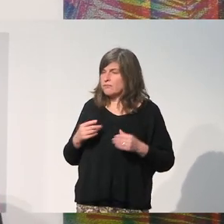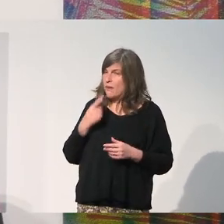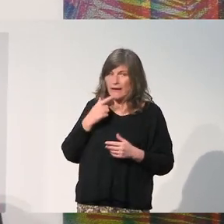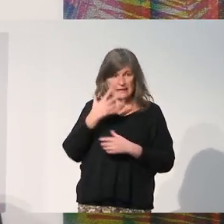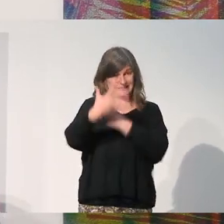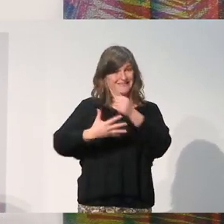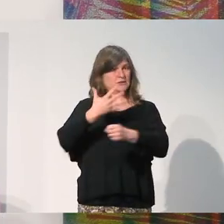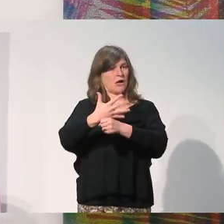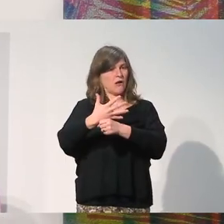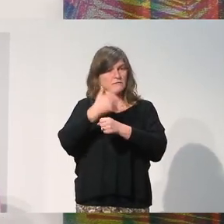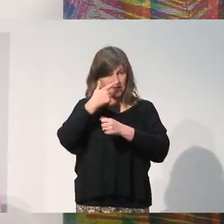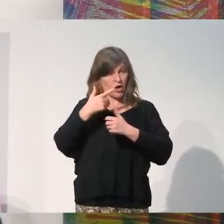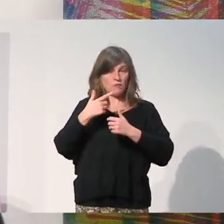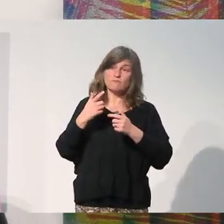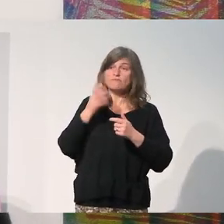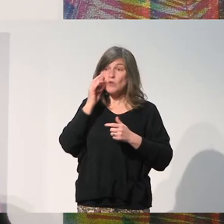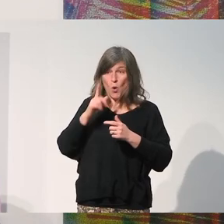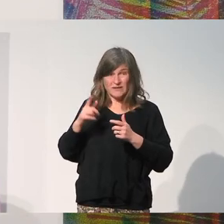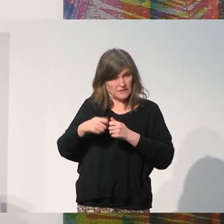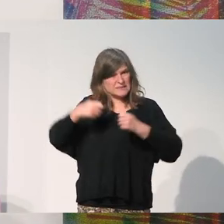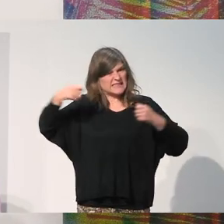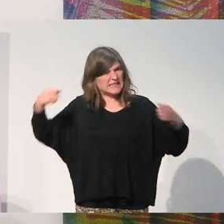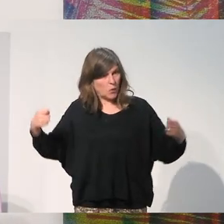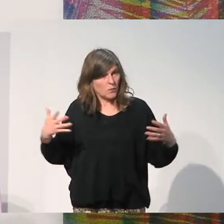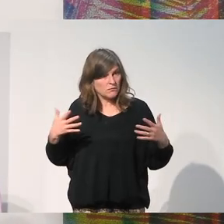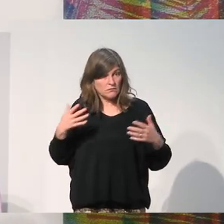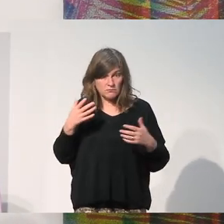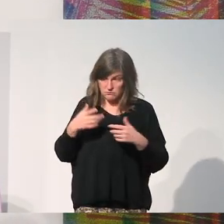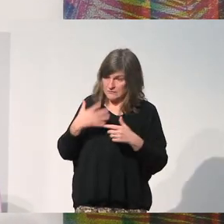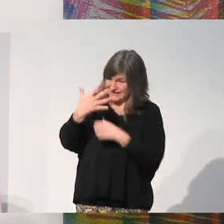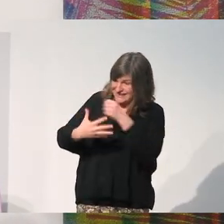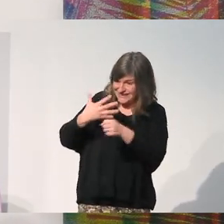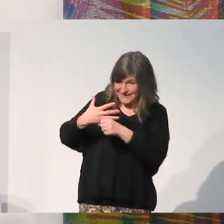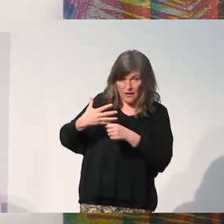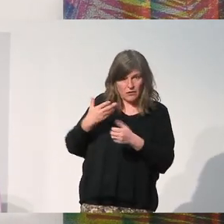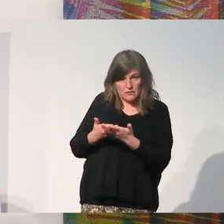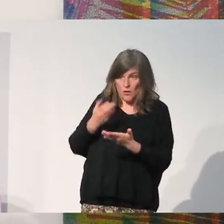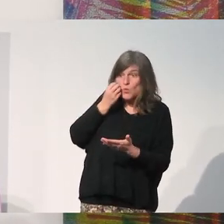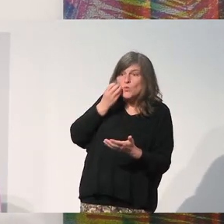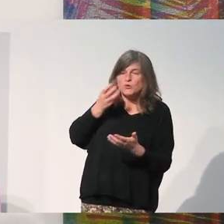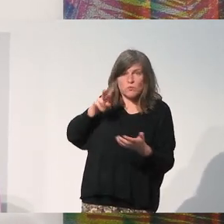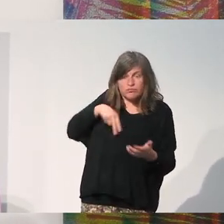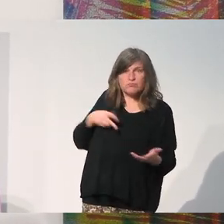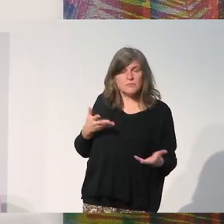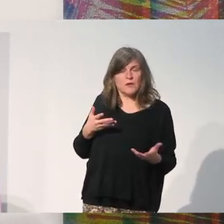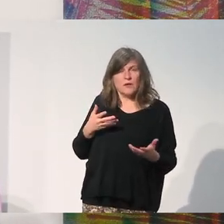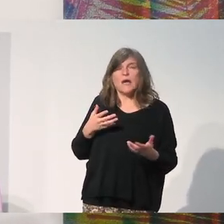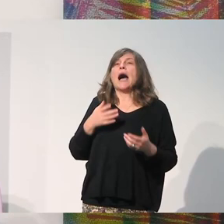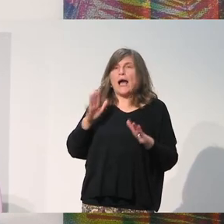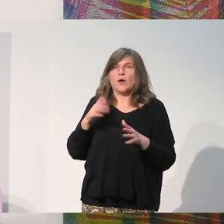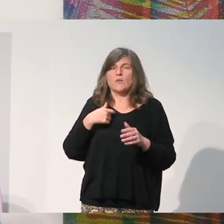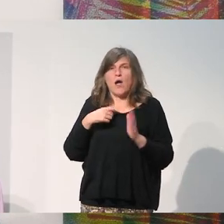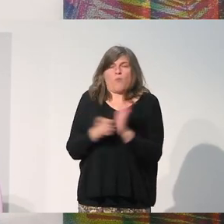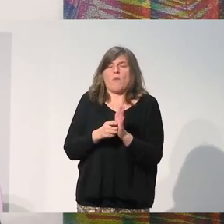long. Hein, 5 années de quotidien, c'est très compliqué à faire. Et je me suis dit, bon, bah, en fait, essaye de